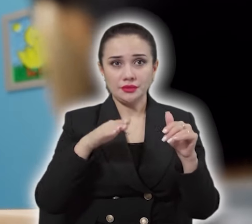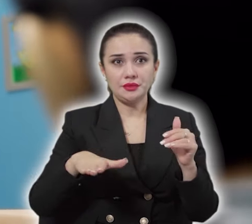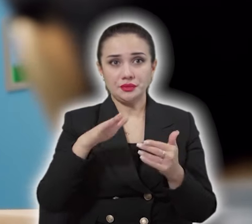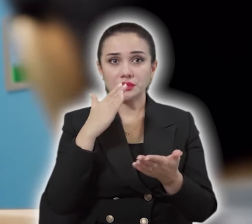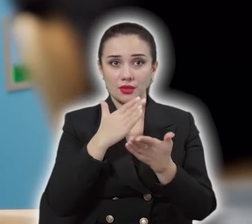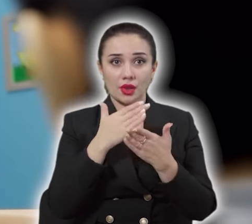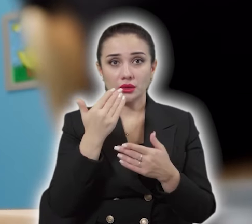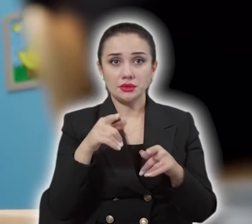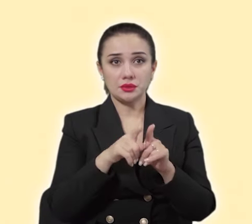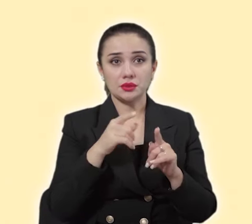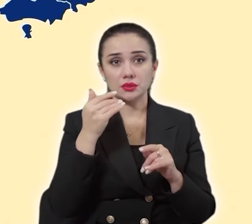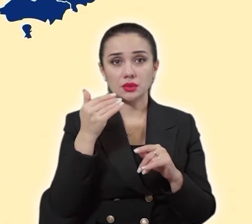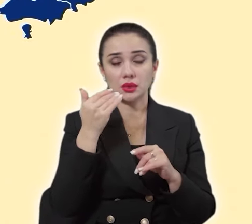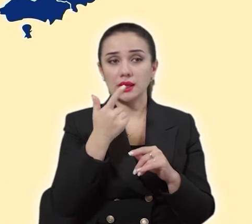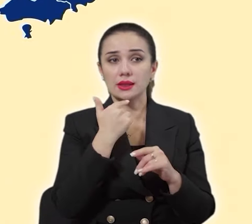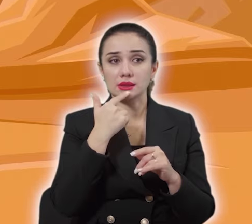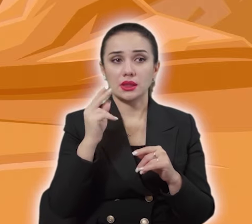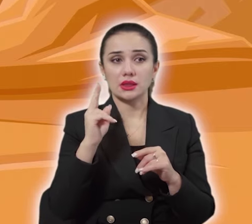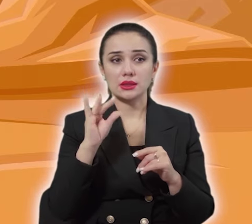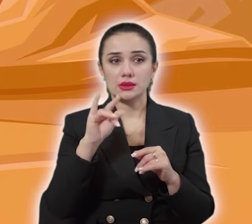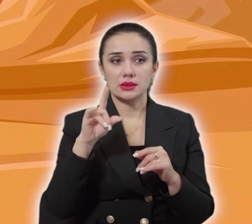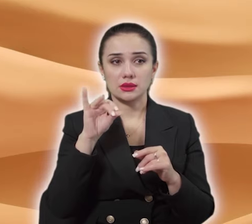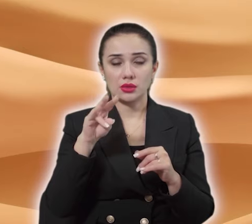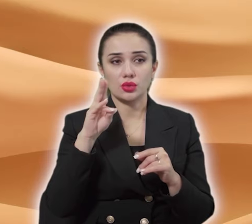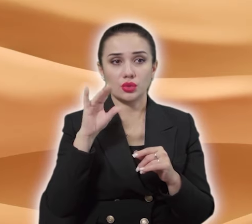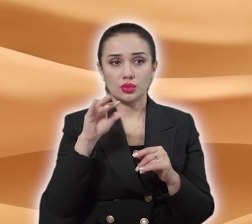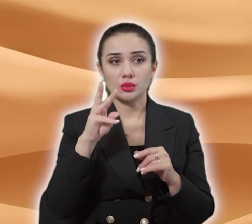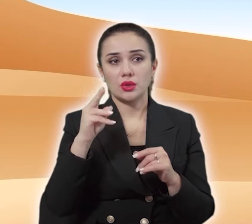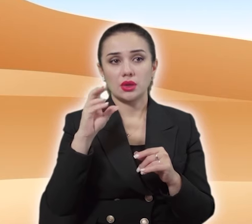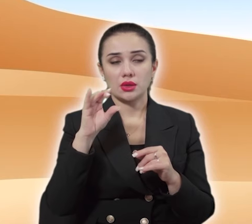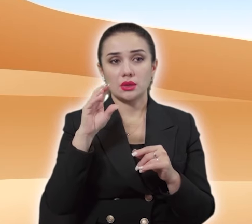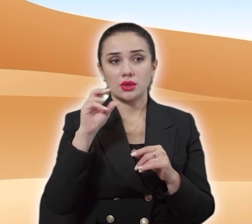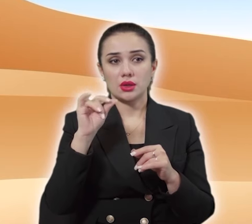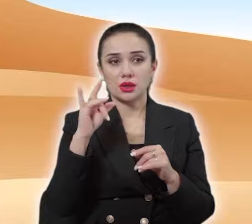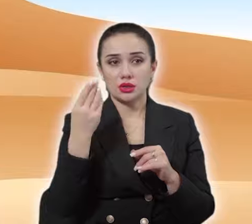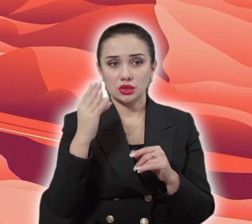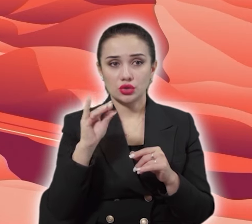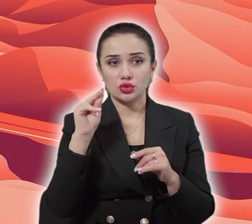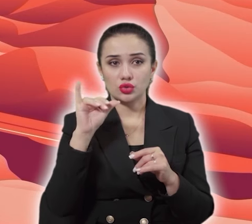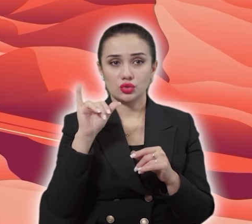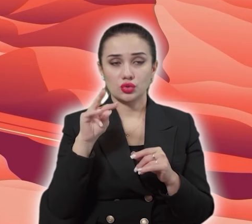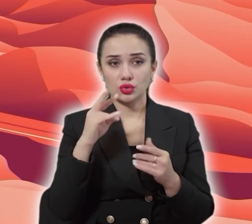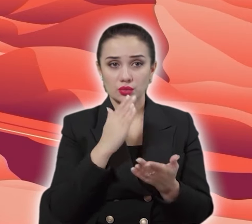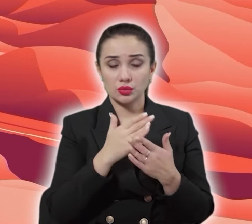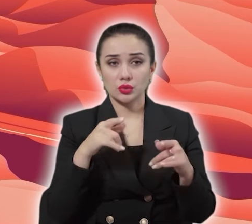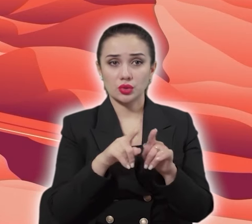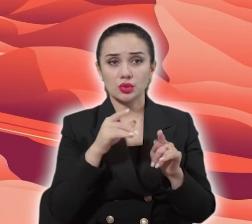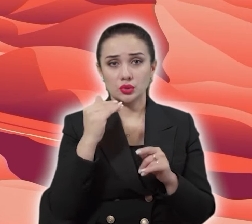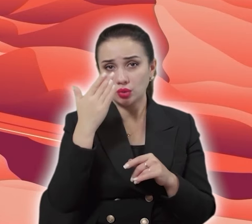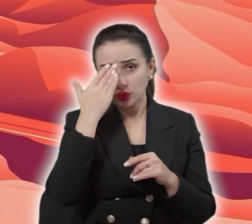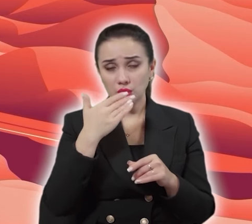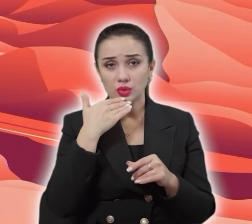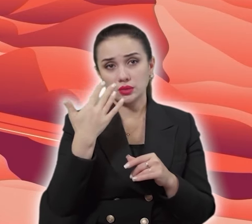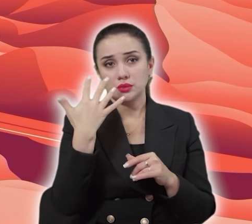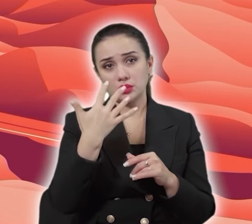yaqinini cho'llar egallagan. O'lkamiz hududida Qizilqum, Mirzacho'l, Qarnobcho'l, Qarshi cho'llari mavjud.